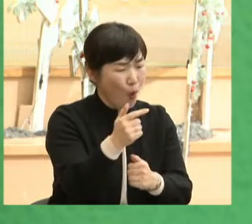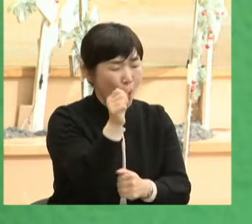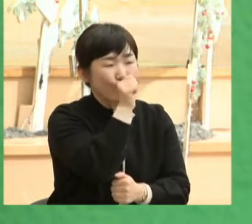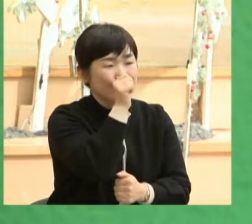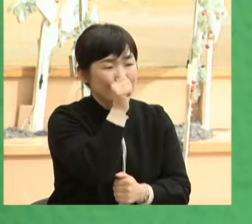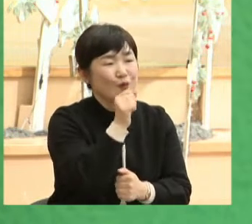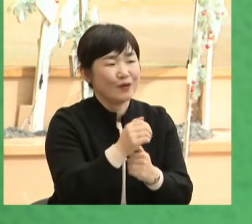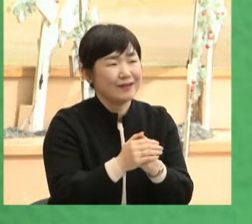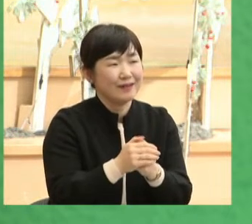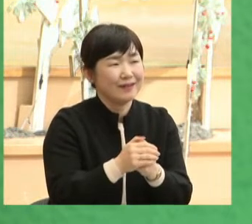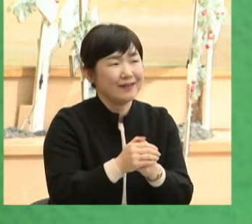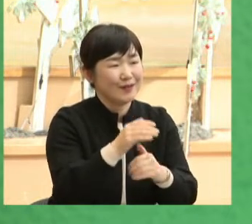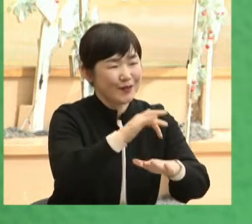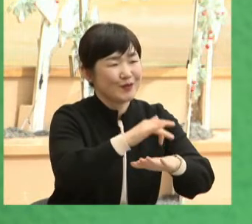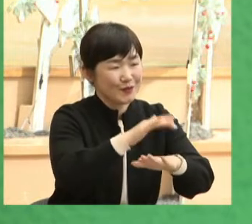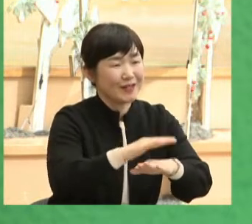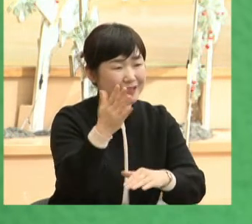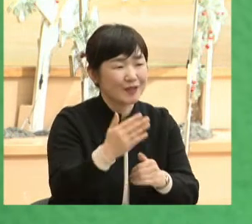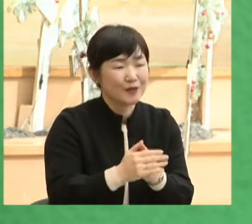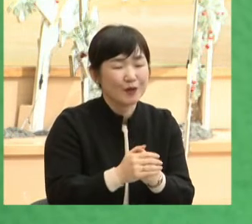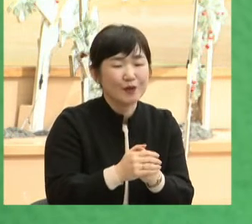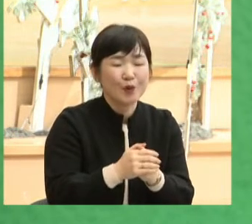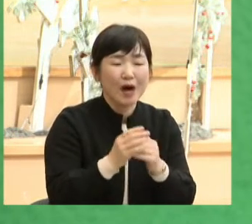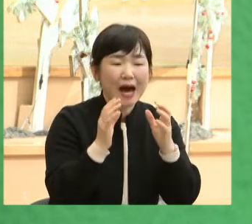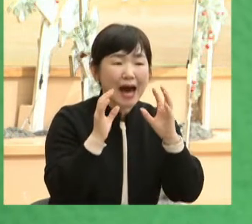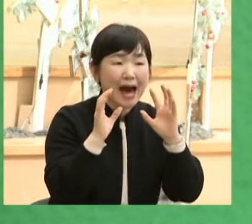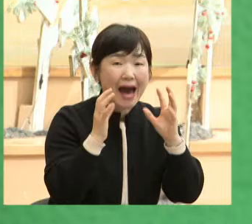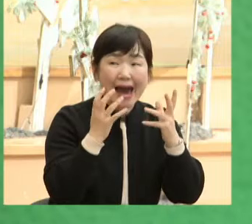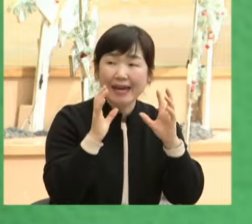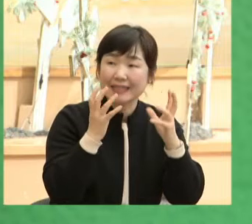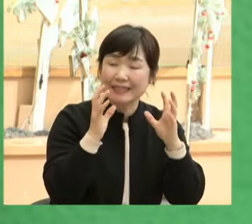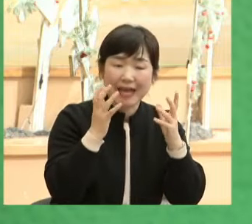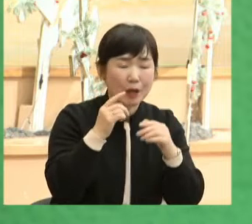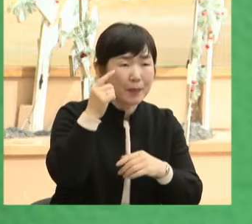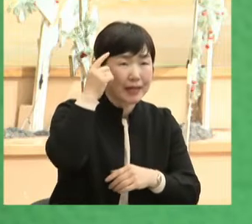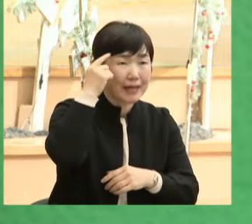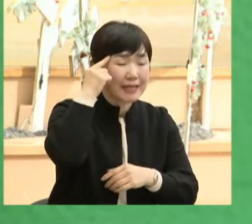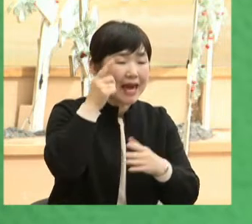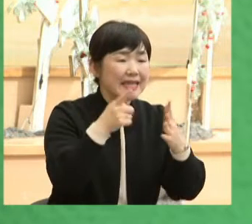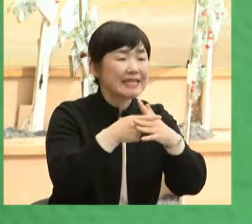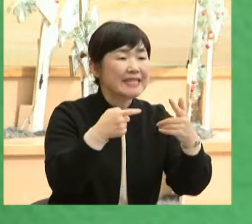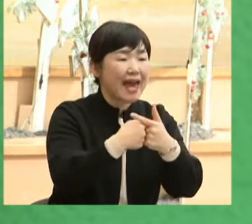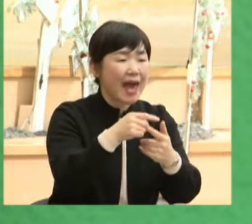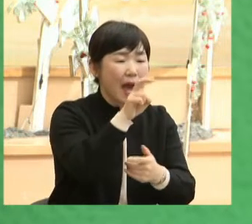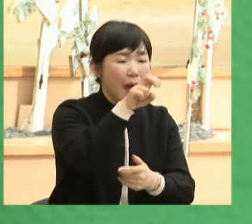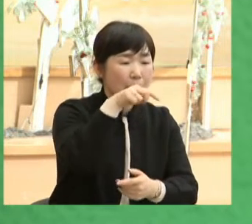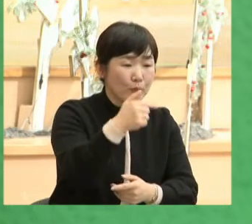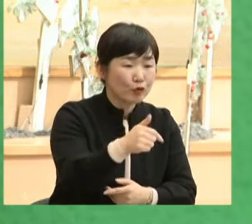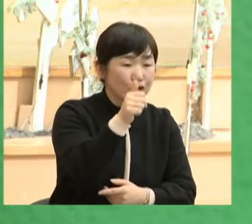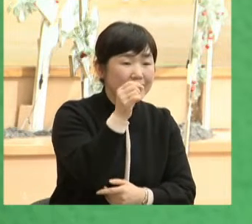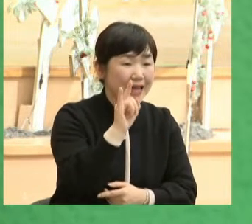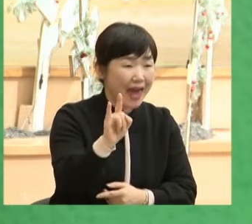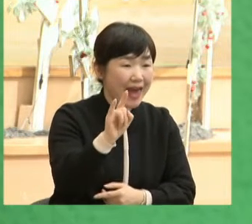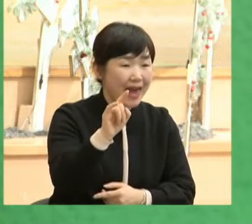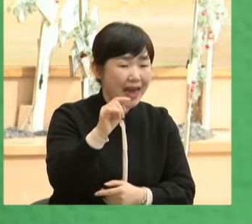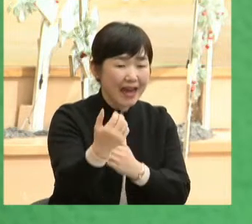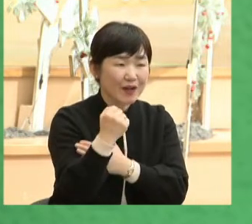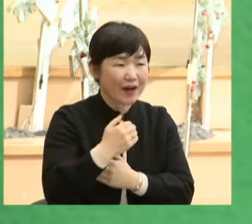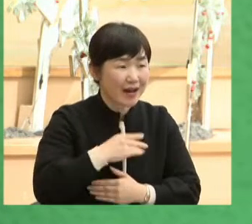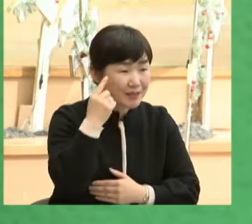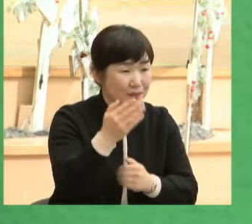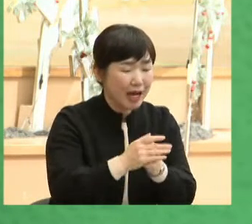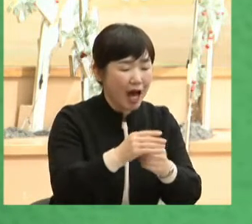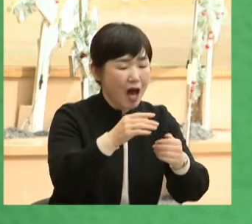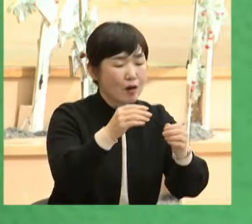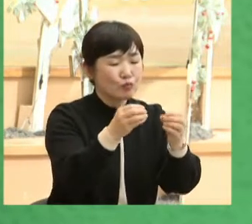좋아하죠 그리고 또 아이들이 이야기를 올라가 들어보셨 문해력이 얘기 들어 보셨어요 문장을